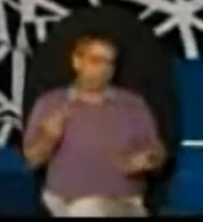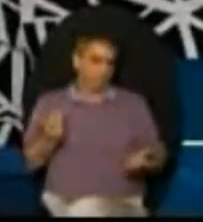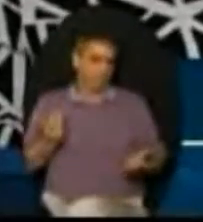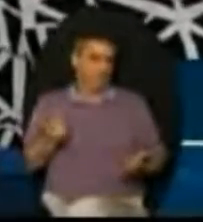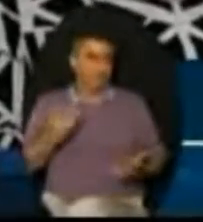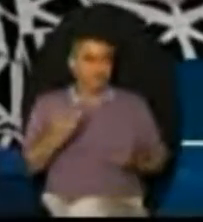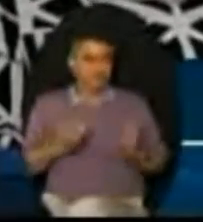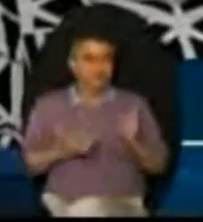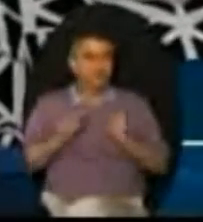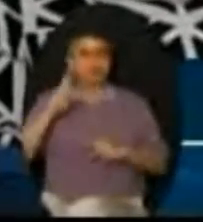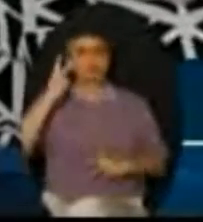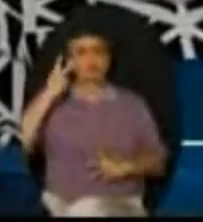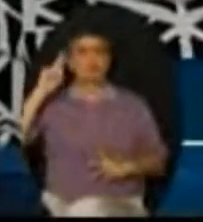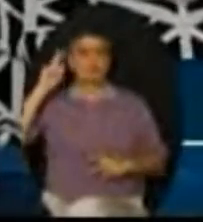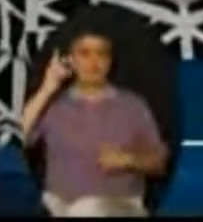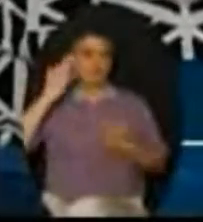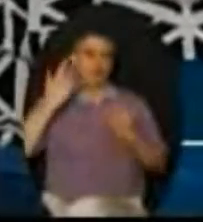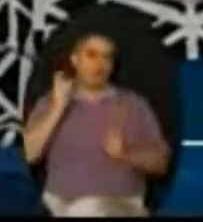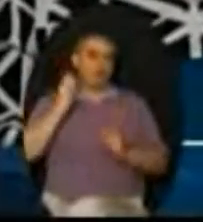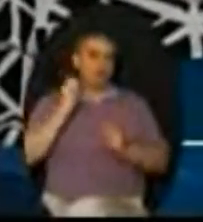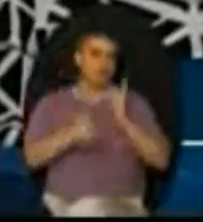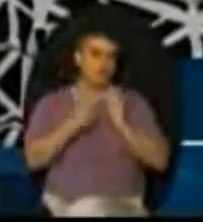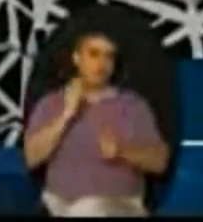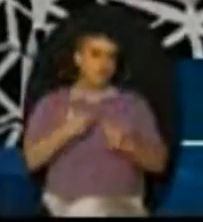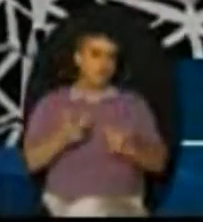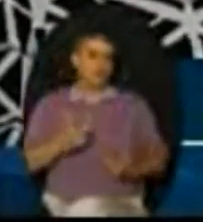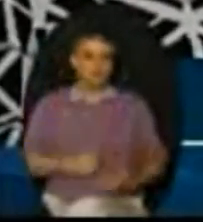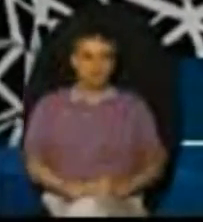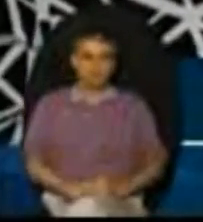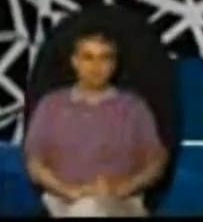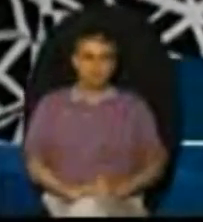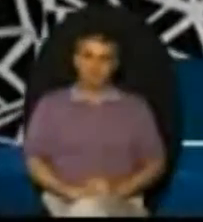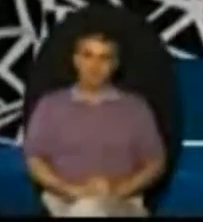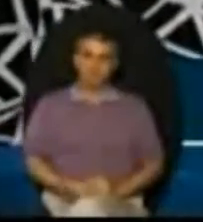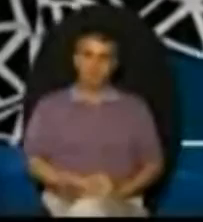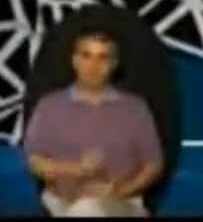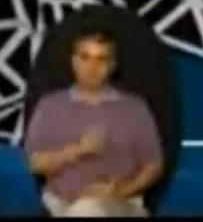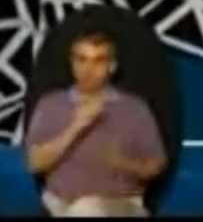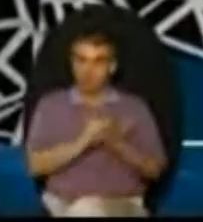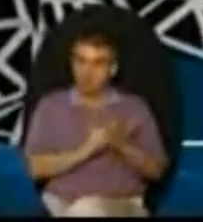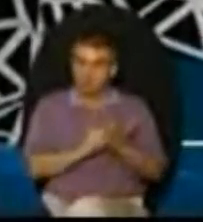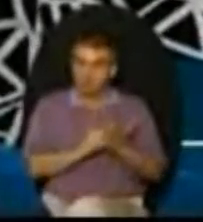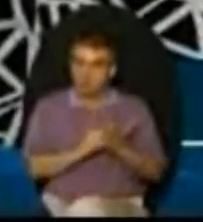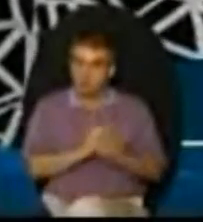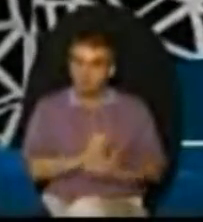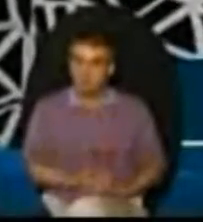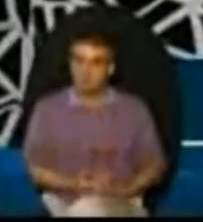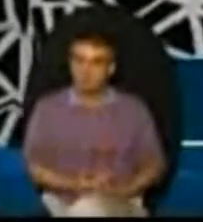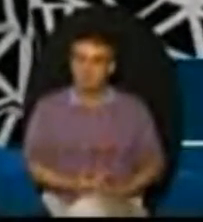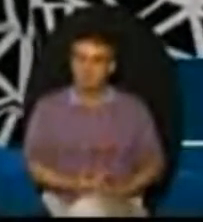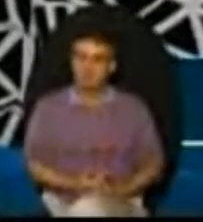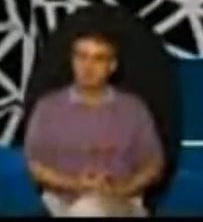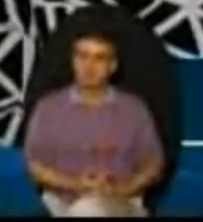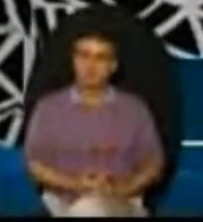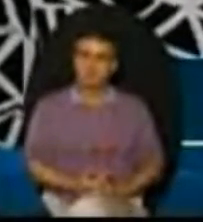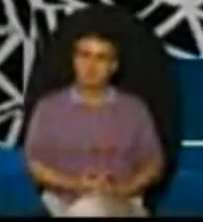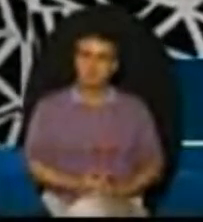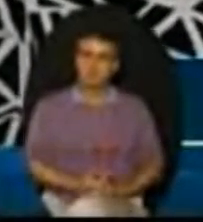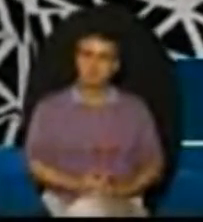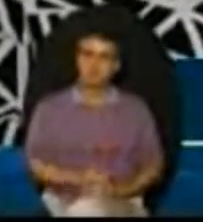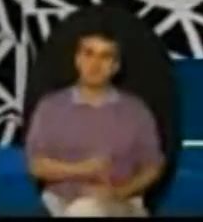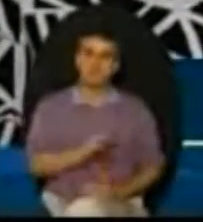זה יגביר ויגדיל את כמות המאמרים. יש לך נתונים באחוזים? אני יודעת שכיום יש במדינת